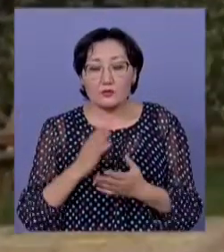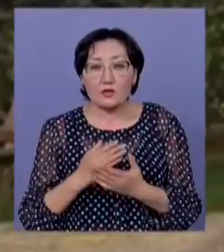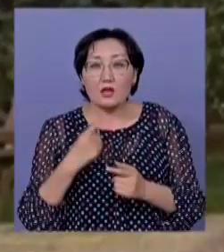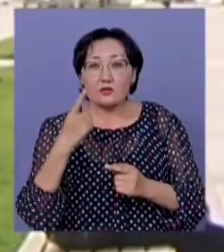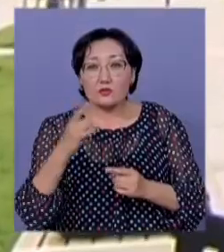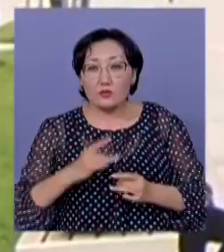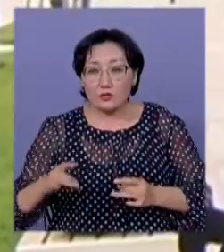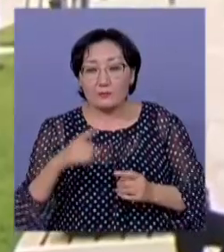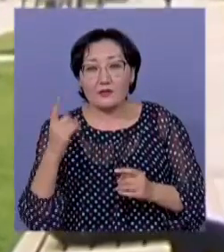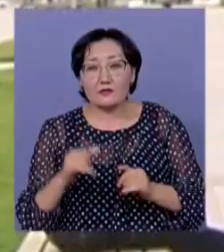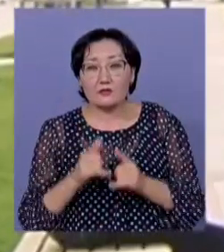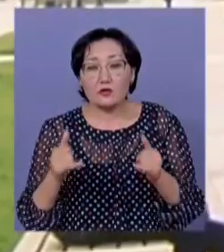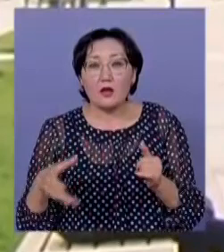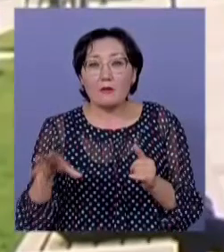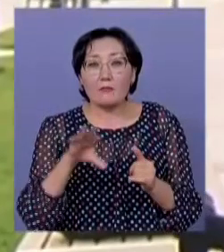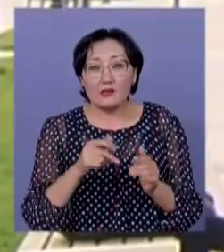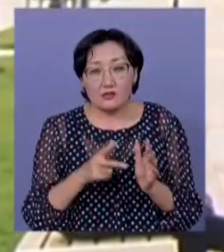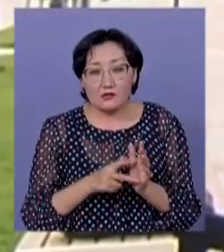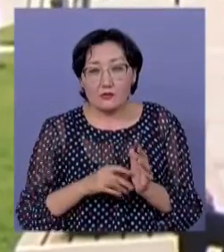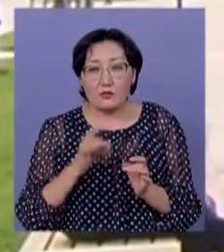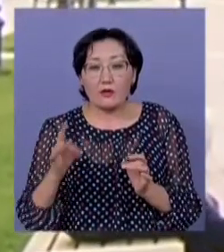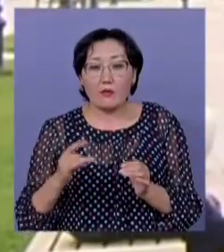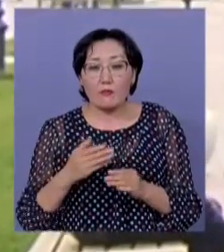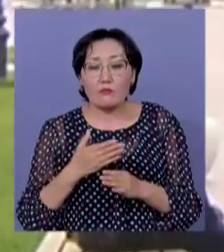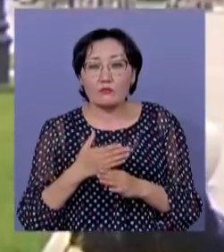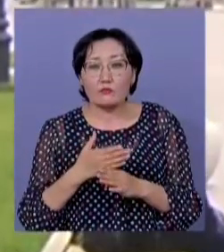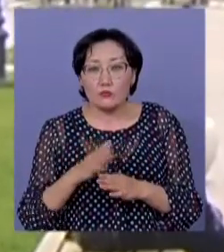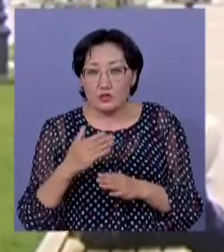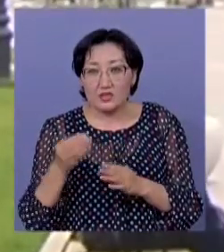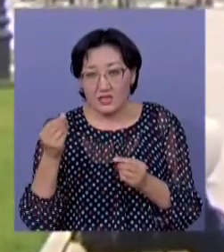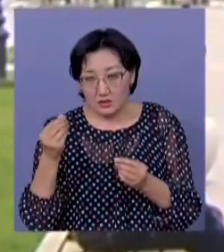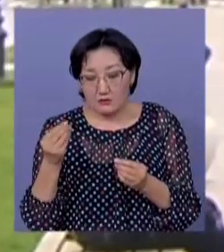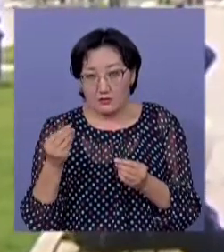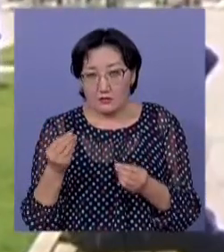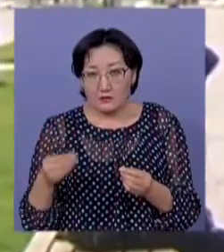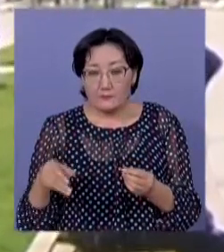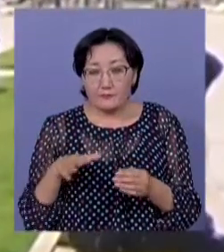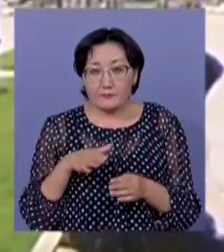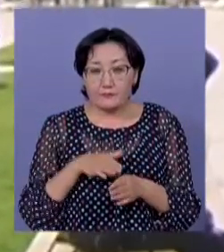ауданды бірінші дамытайық. Барлық 8 ауданға бөлсін, иә. Тұтас. Өйткені